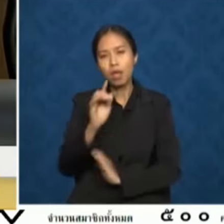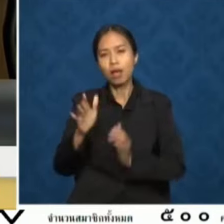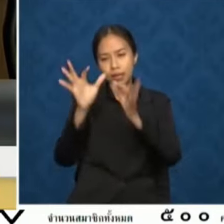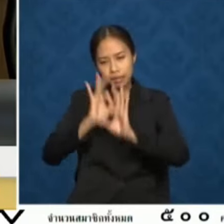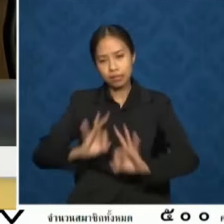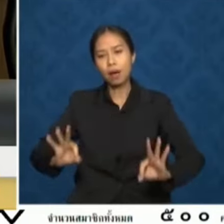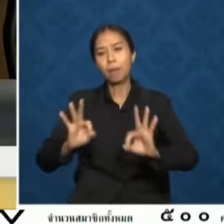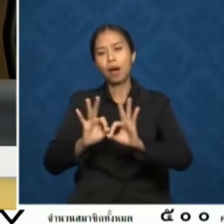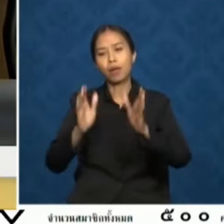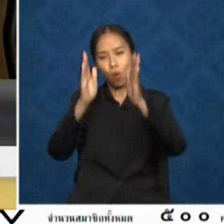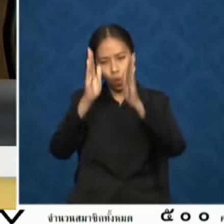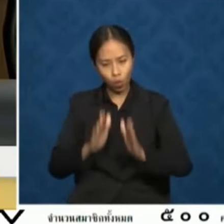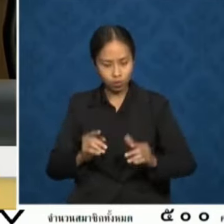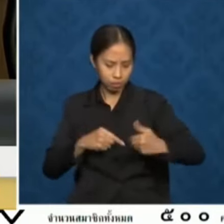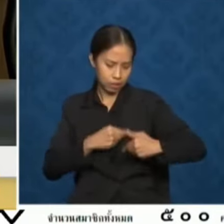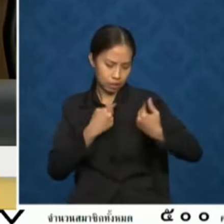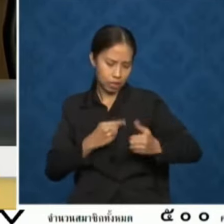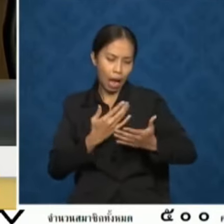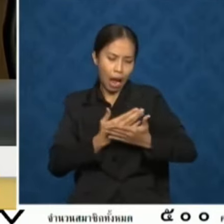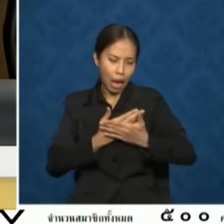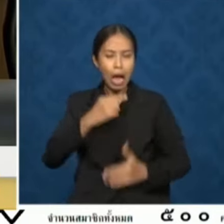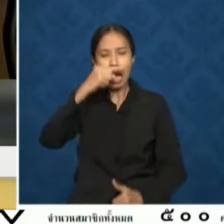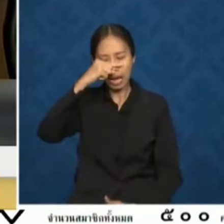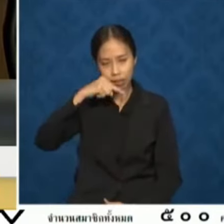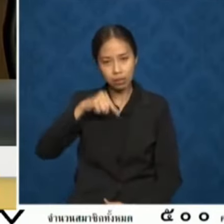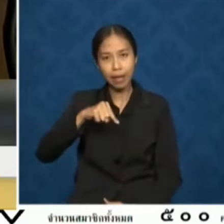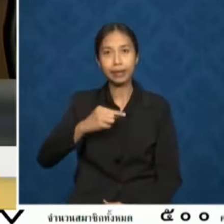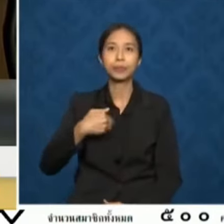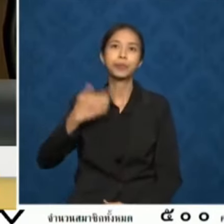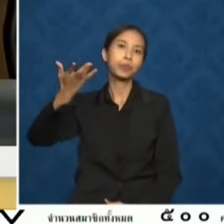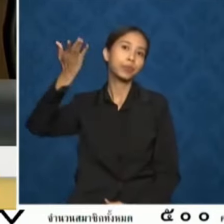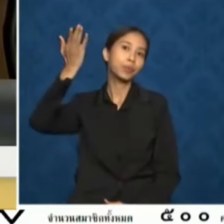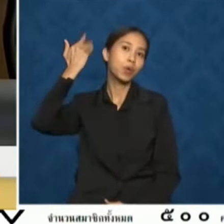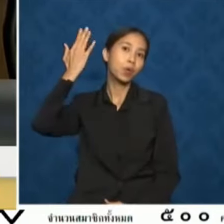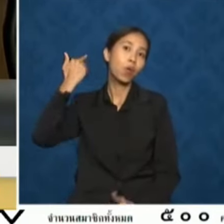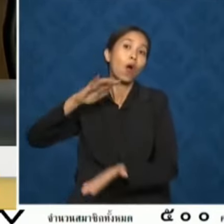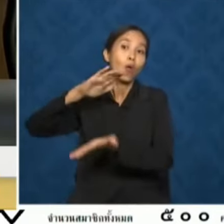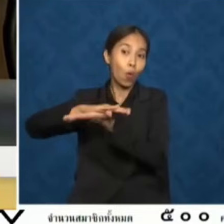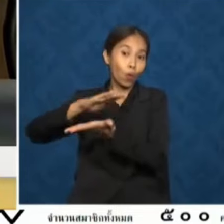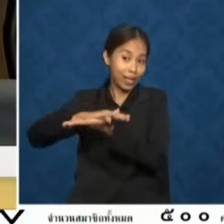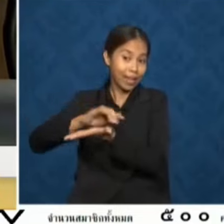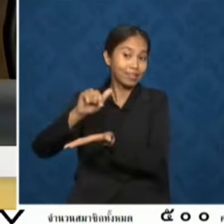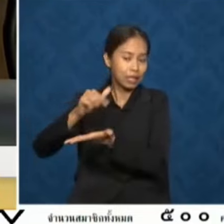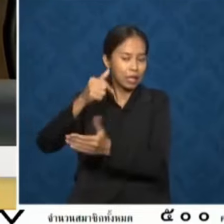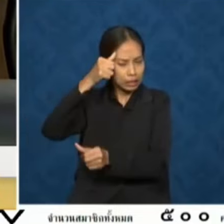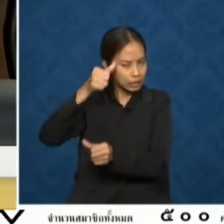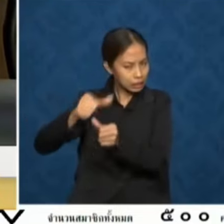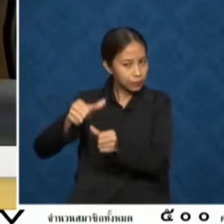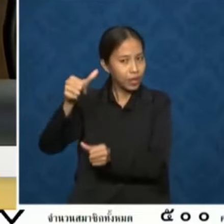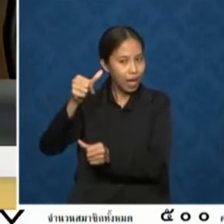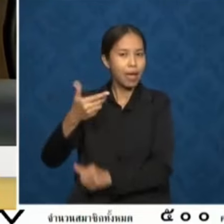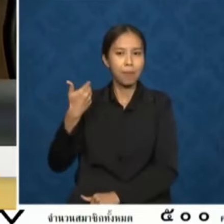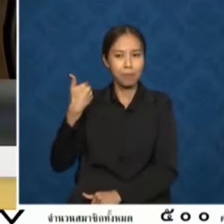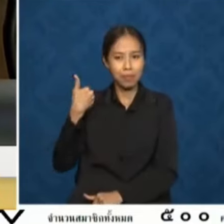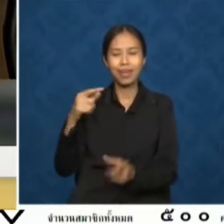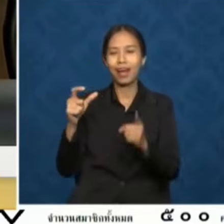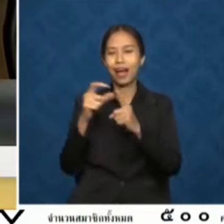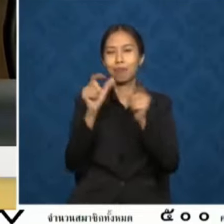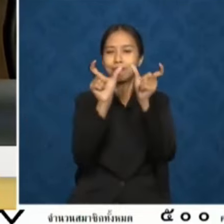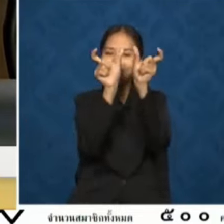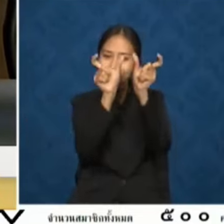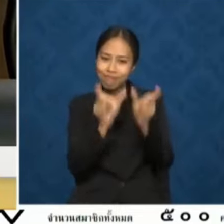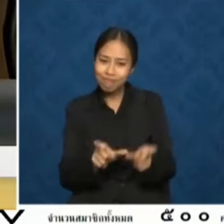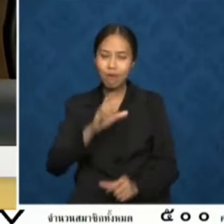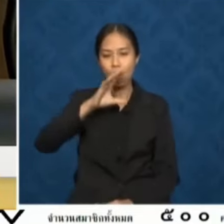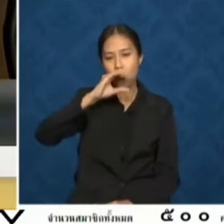ำนึกความเป็นไทยสมัยก่อนนี่เราเรียนหนังสือประธานจำได้นะครับเรามีบทอักขยานเรามีการ